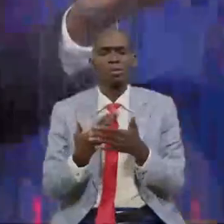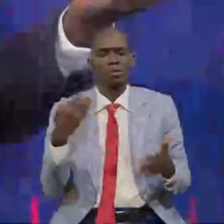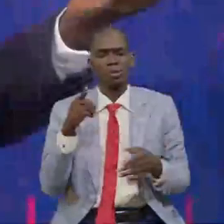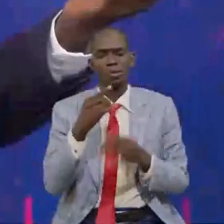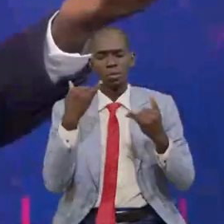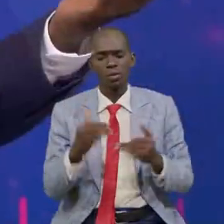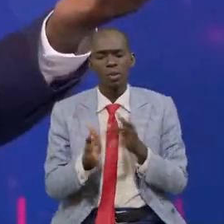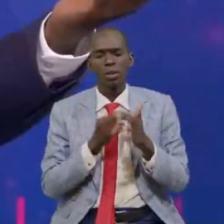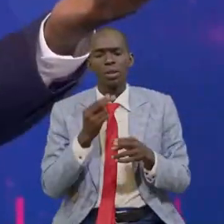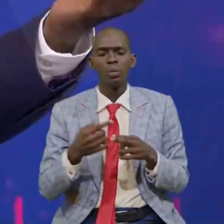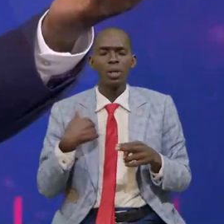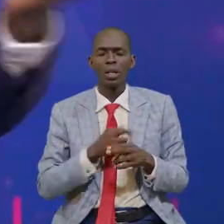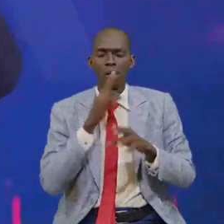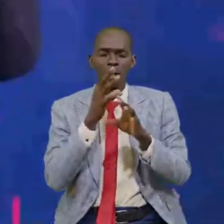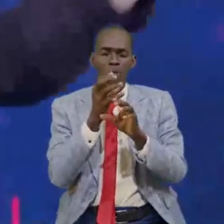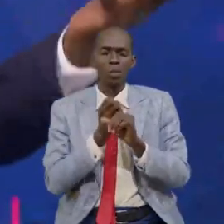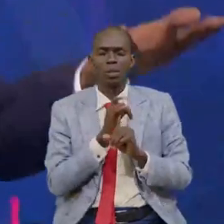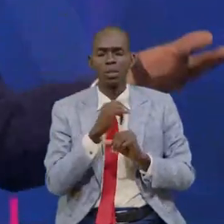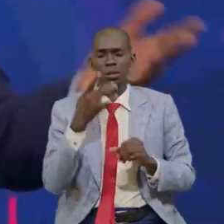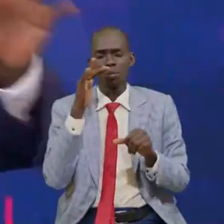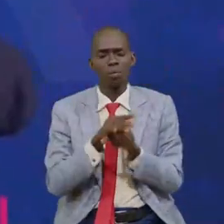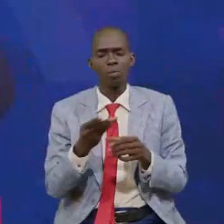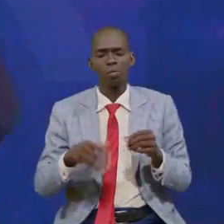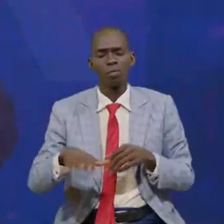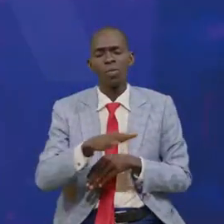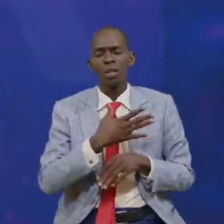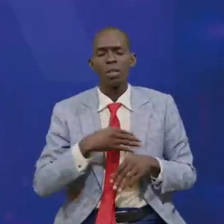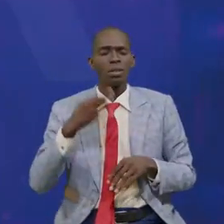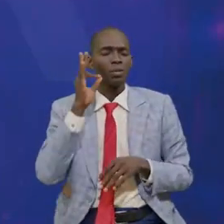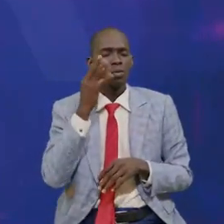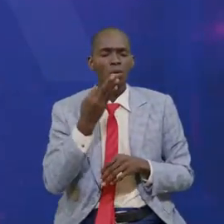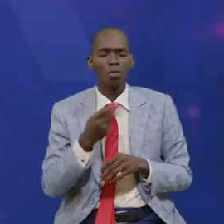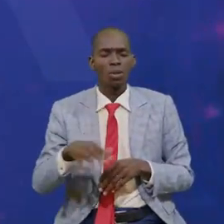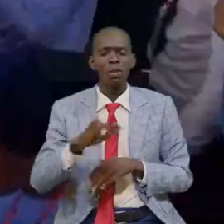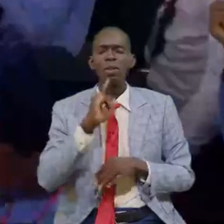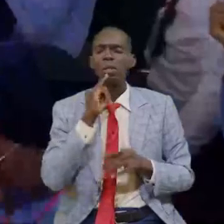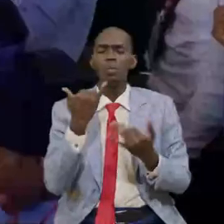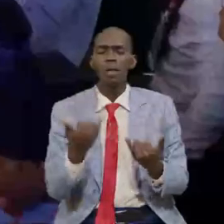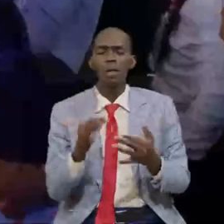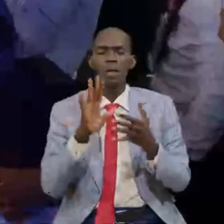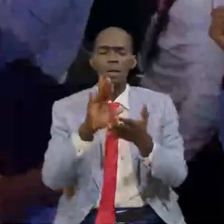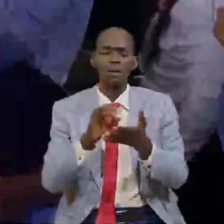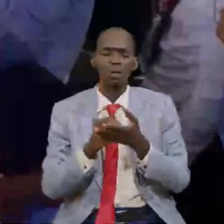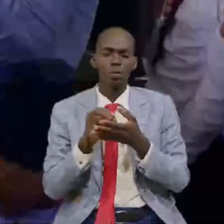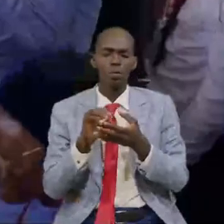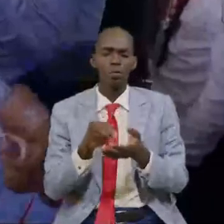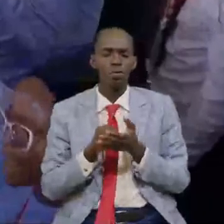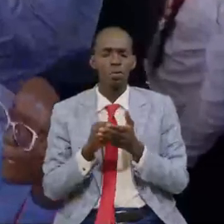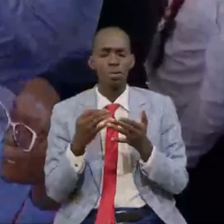Nous possédons la terre promise. Et les fruits du pays nous appartiennent.